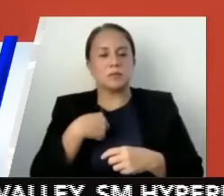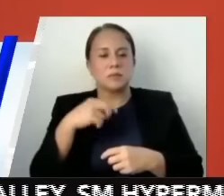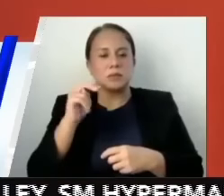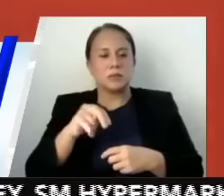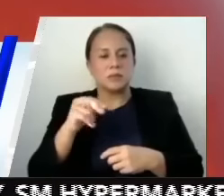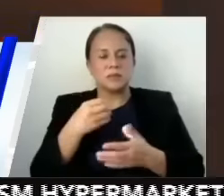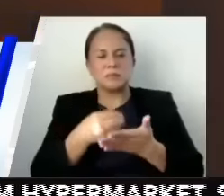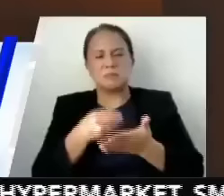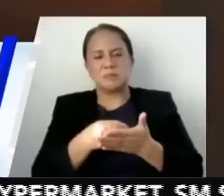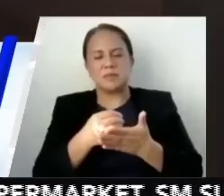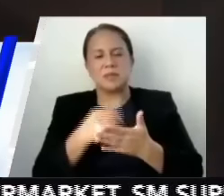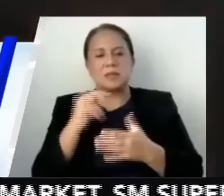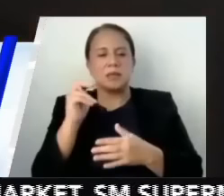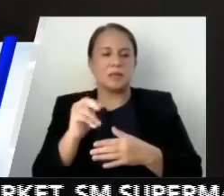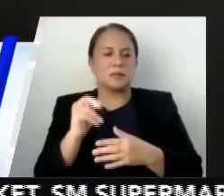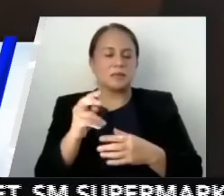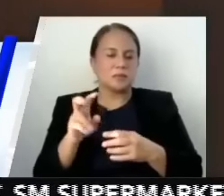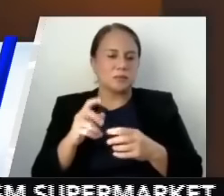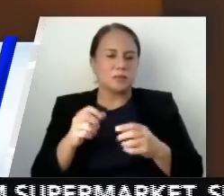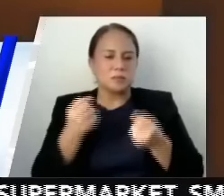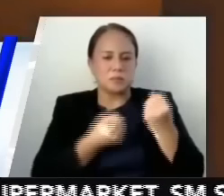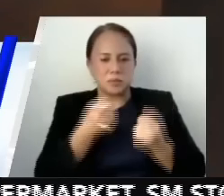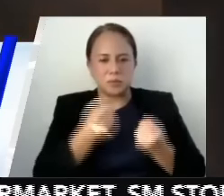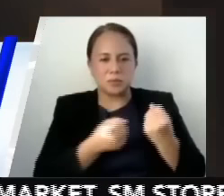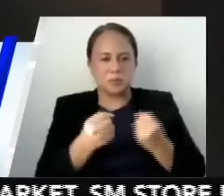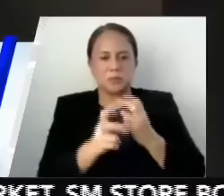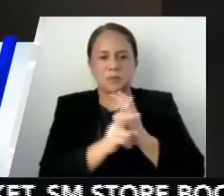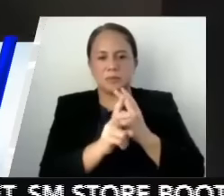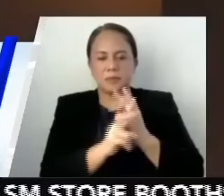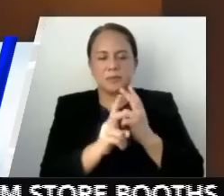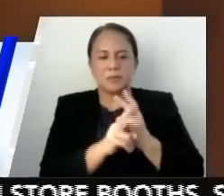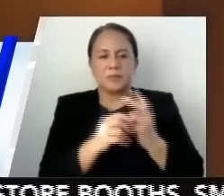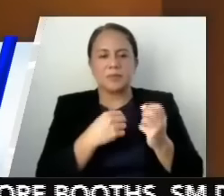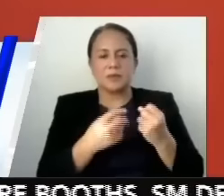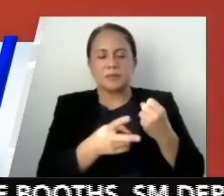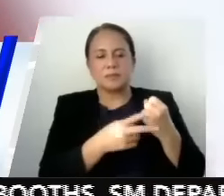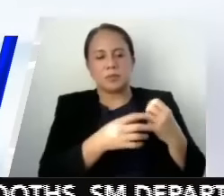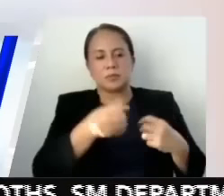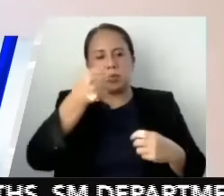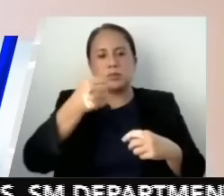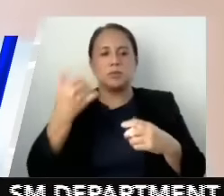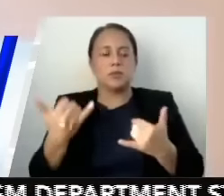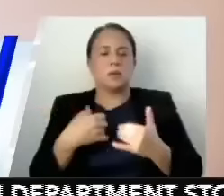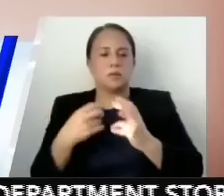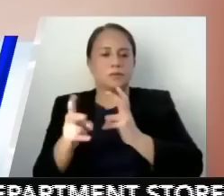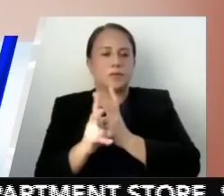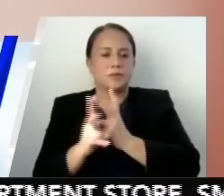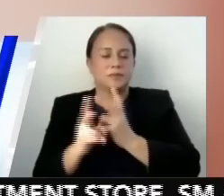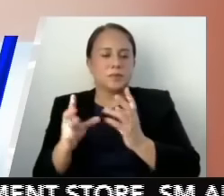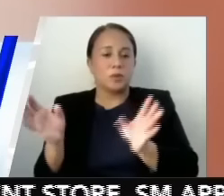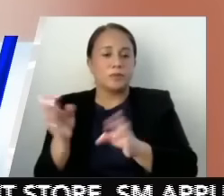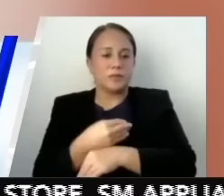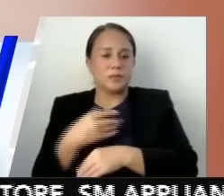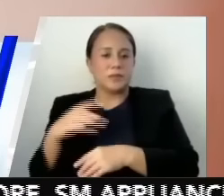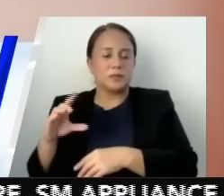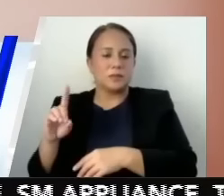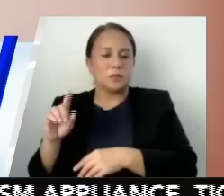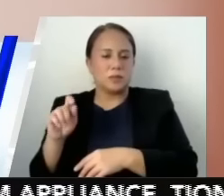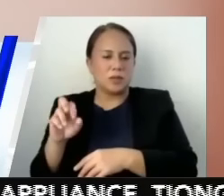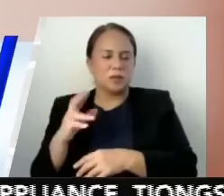ibiniyahe pa rin ang van. Nasa impounding area na ng Land Transportation Office ang sasakyan. Sa tala ng DOTR